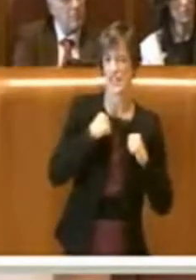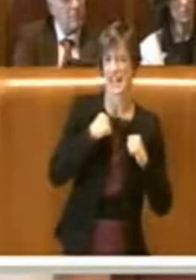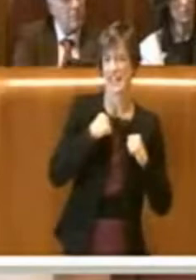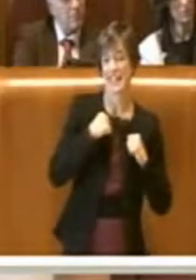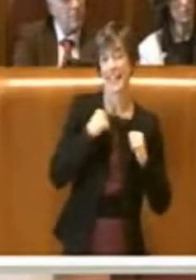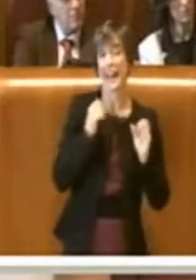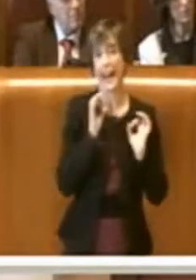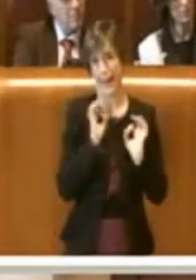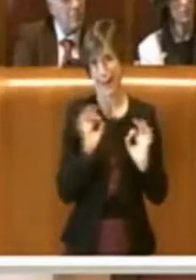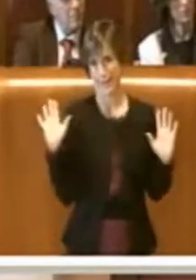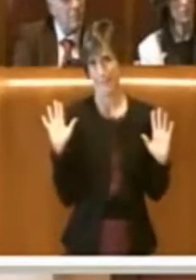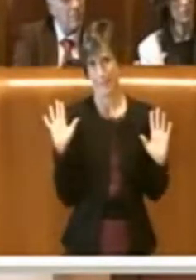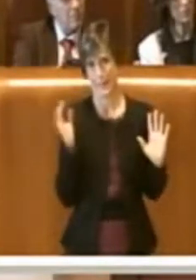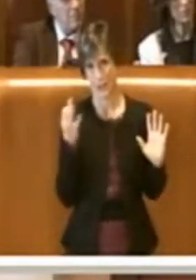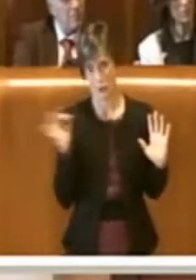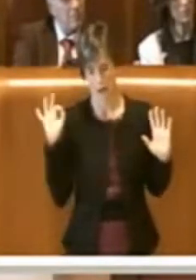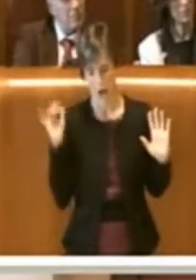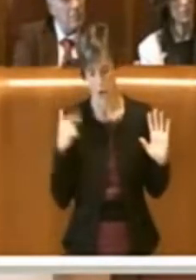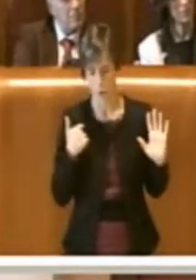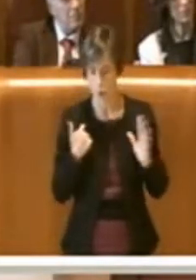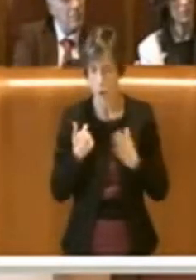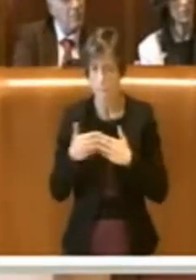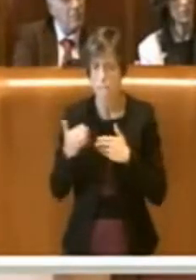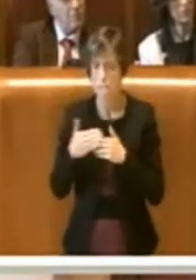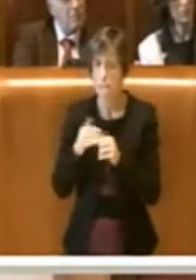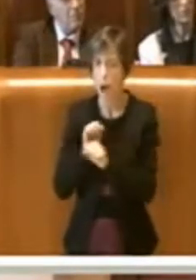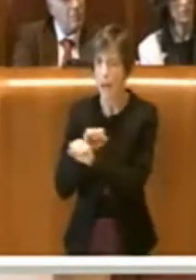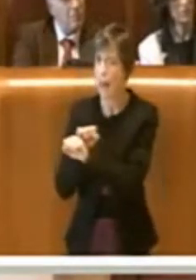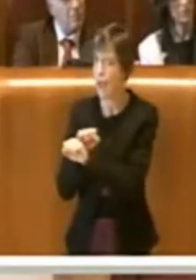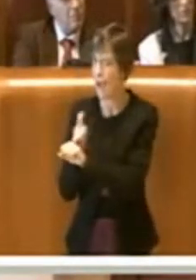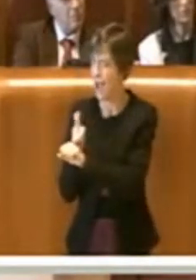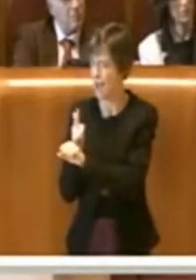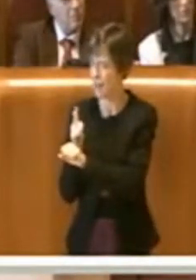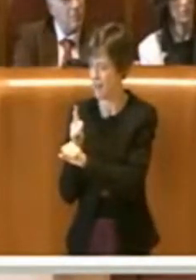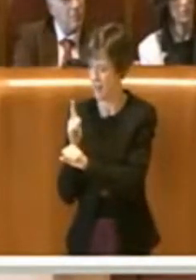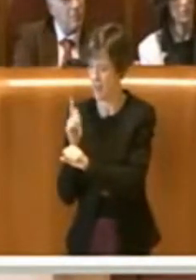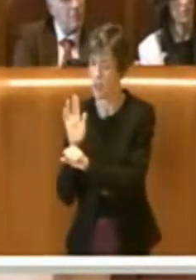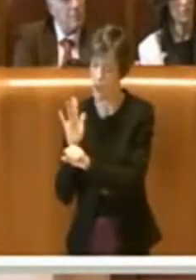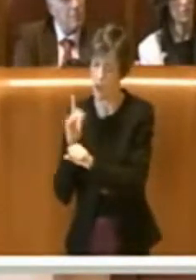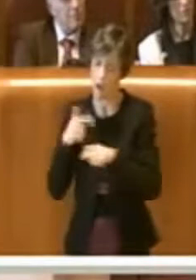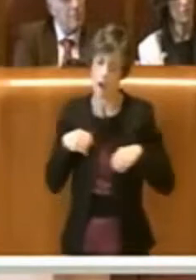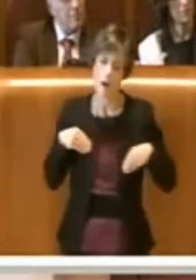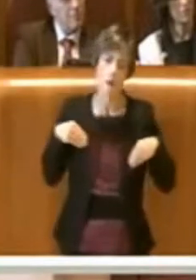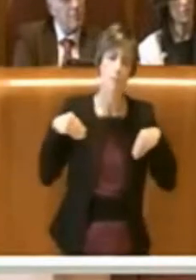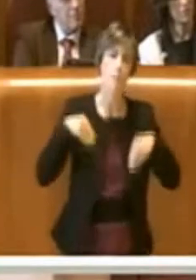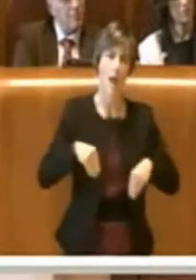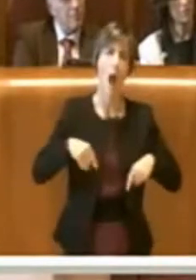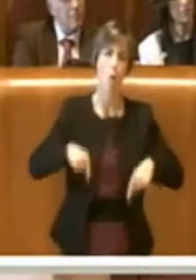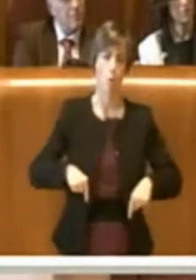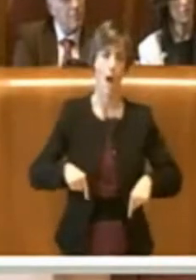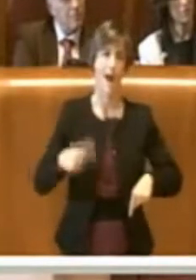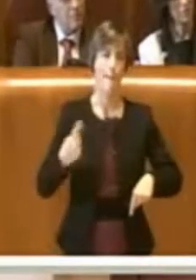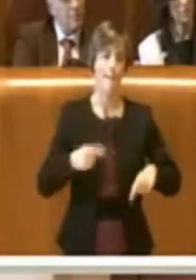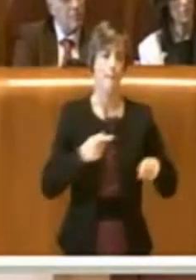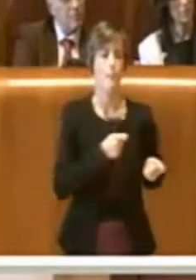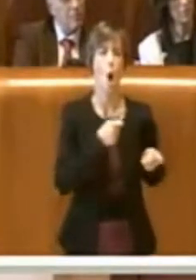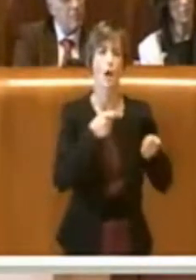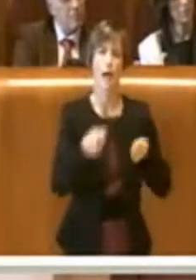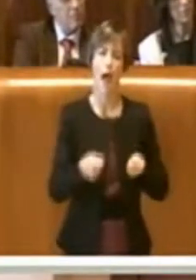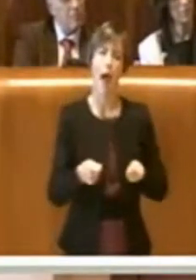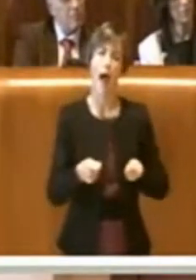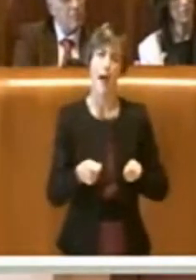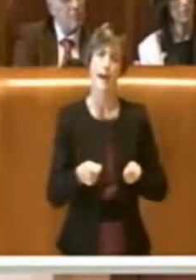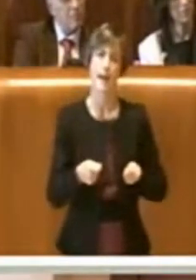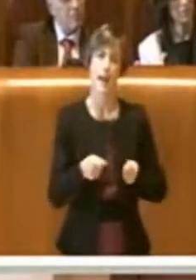soprattutto senza mani legate, proprio per portare nelle istituzioni un modo diverso